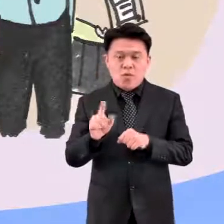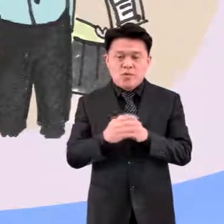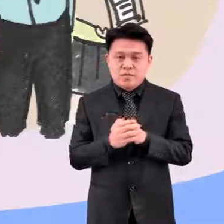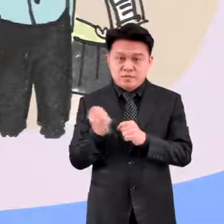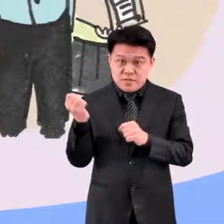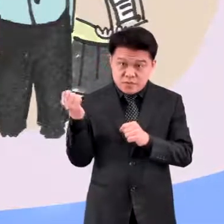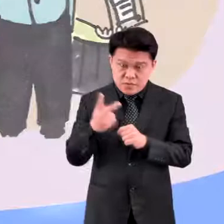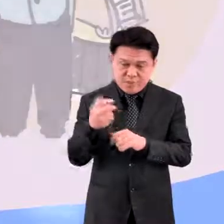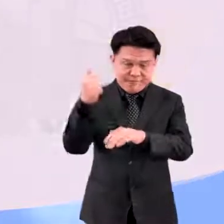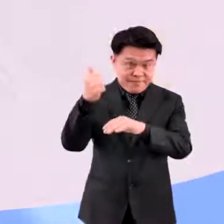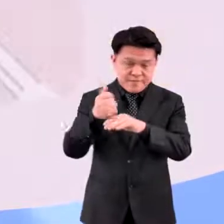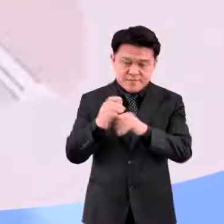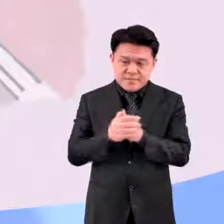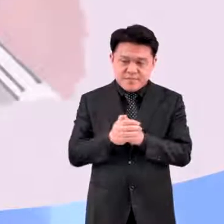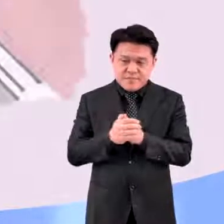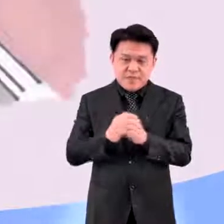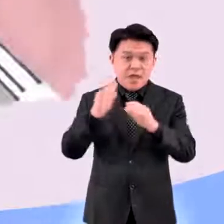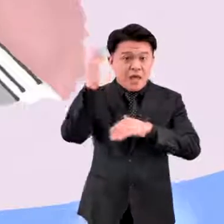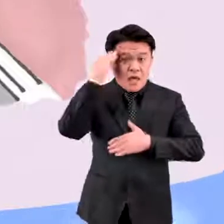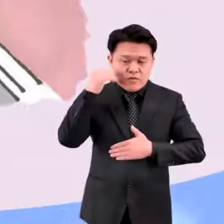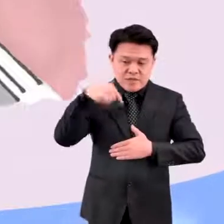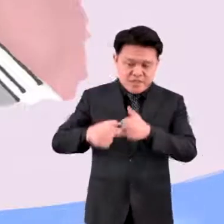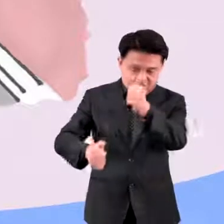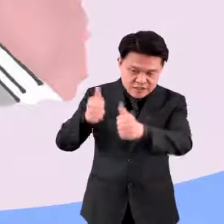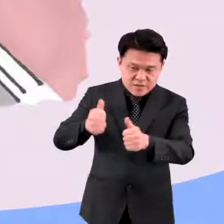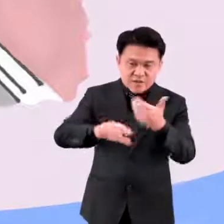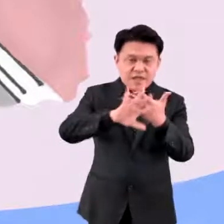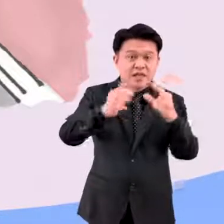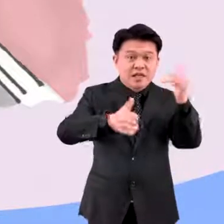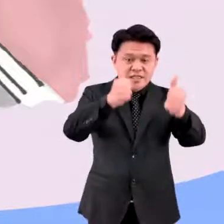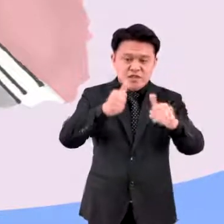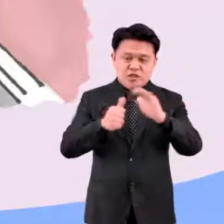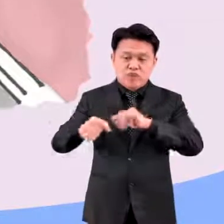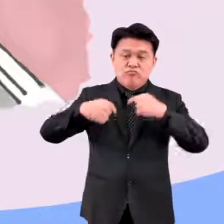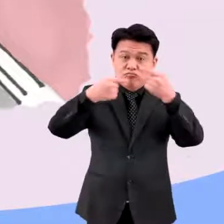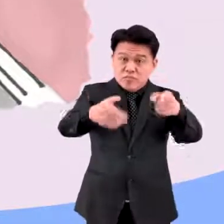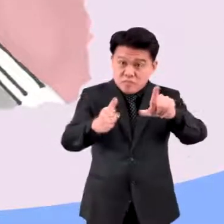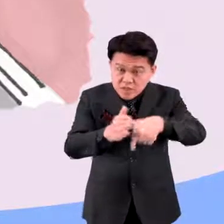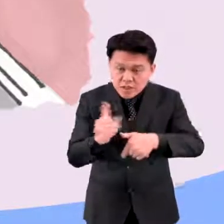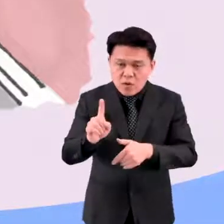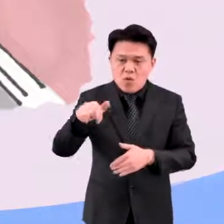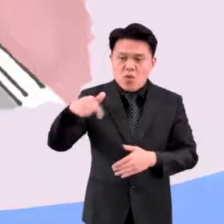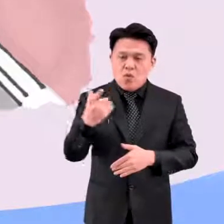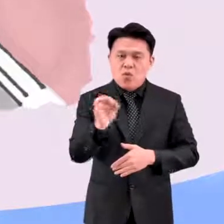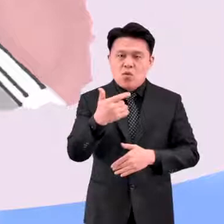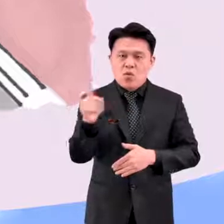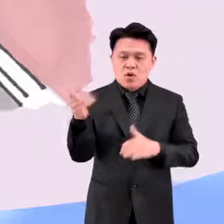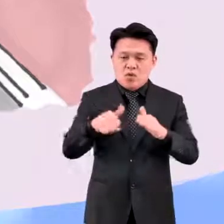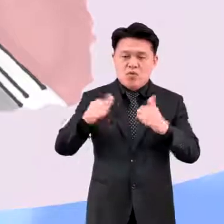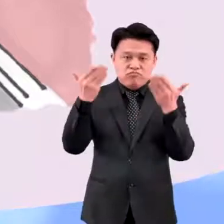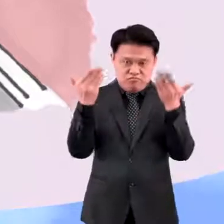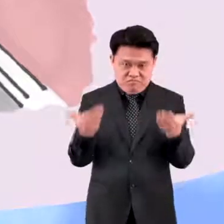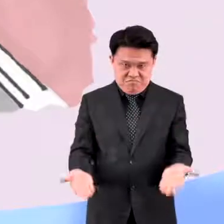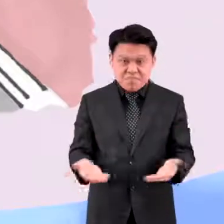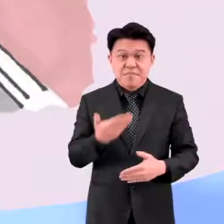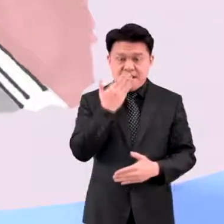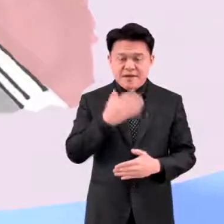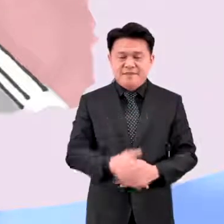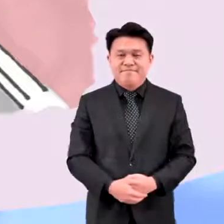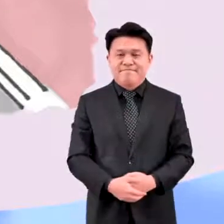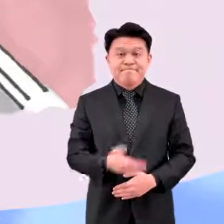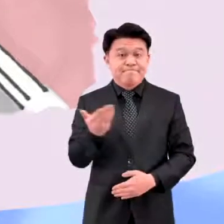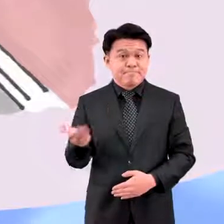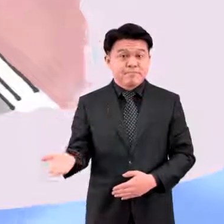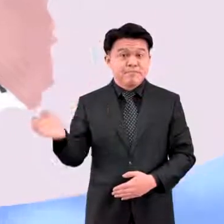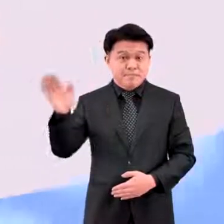경우 끝으로 국내 대회 및 국제대회에 선수로 참가하는 경우도 공가로 처리할 수